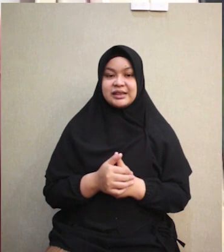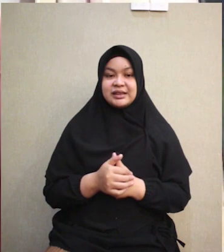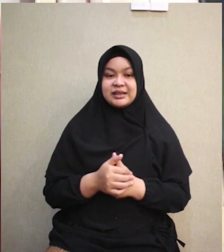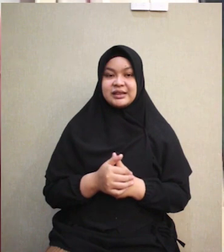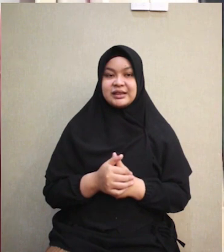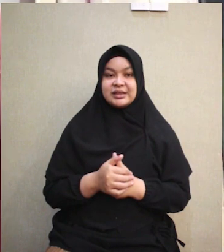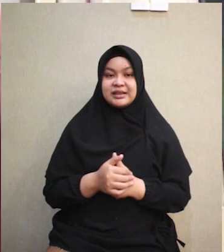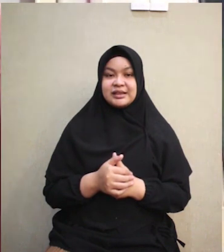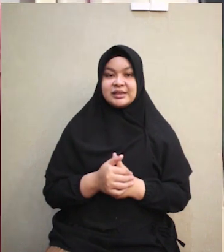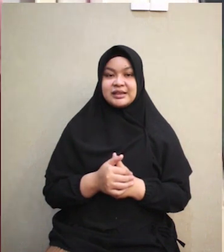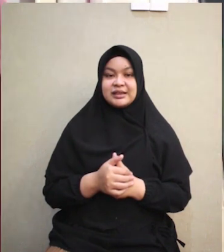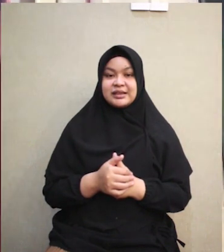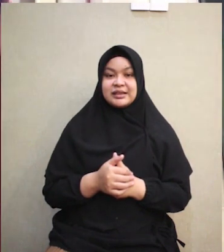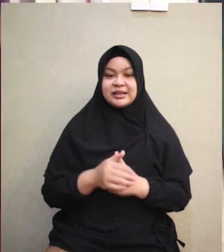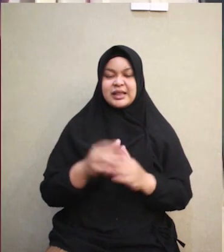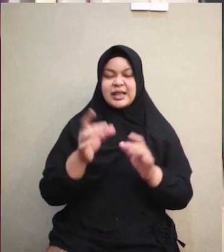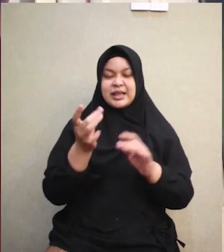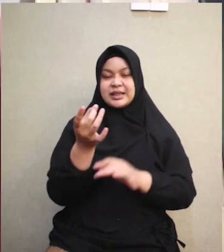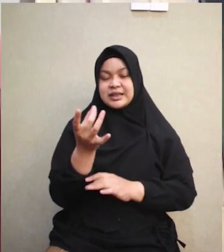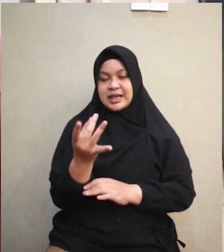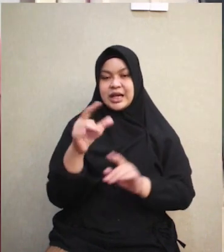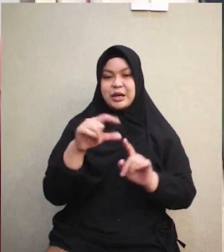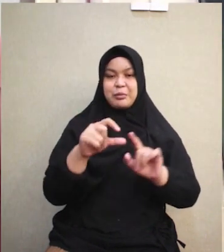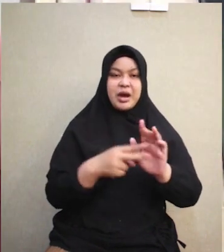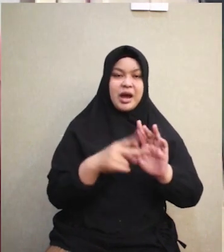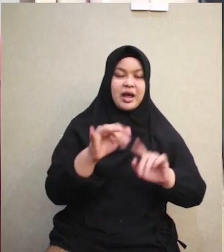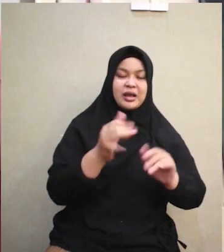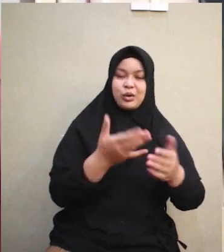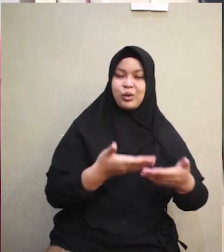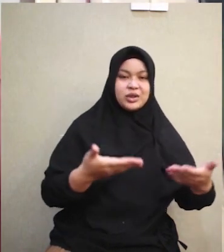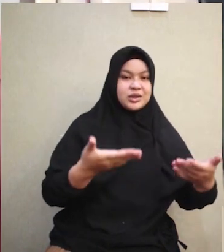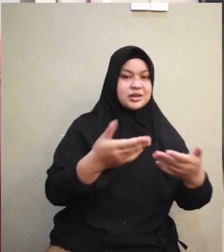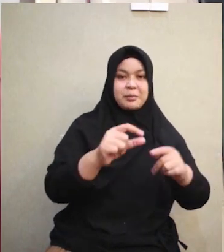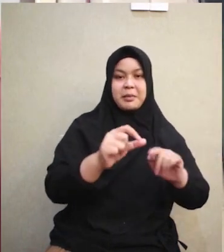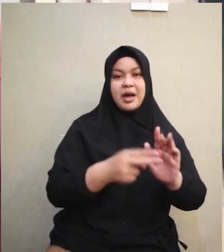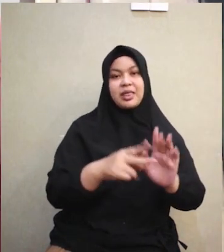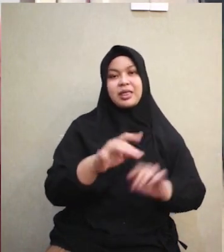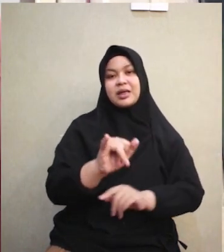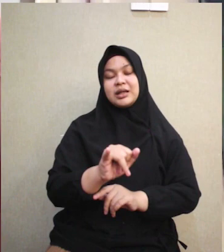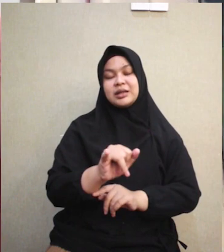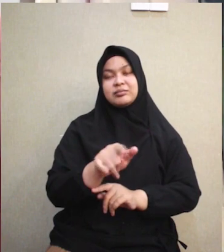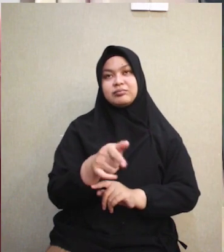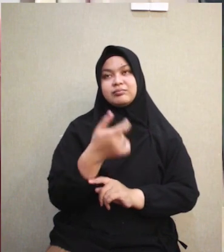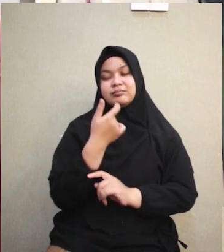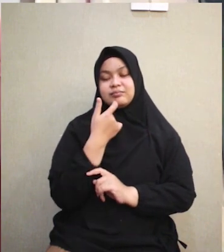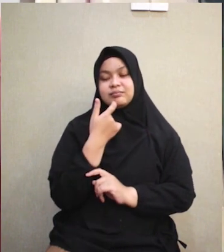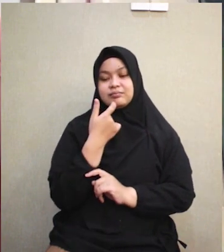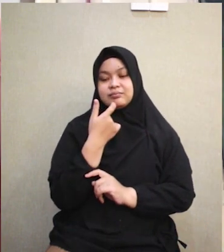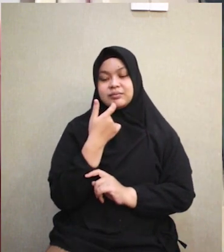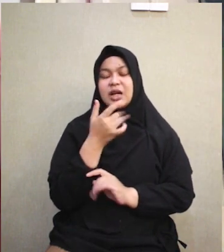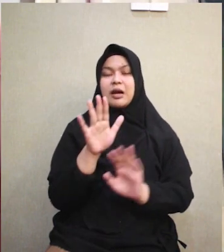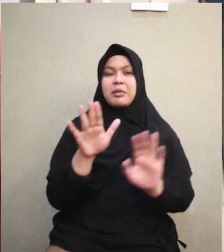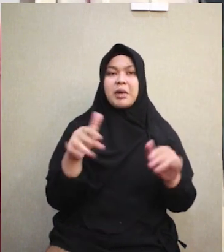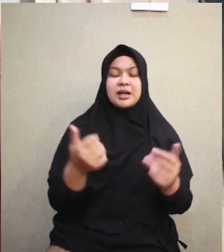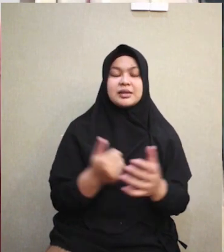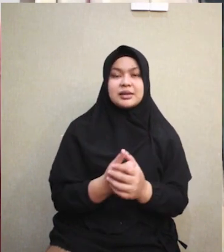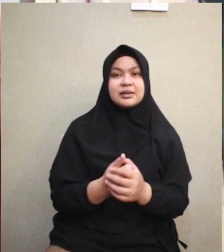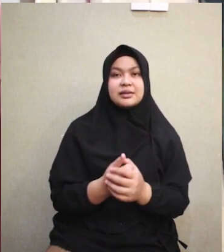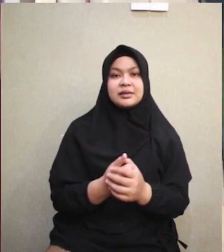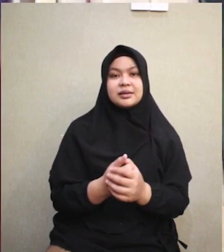sangat minim di panti-panti kondisi yang apa namanya Masih